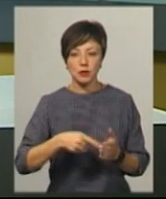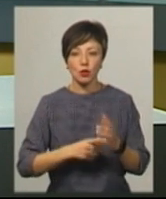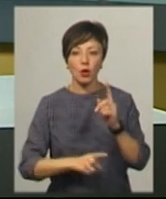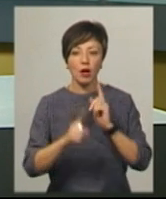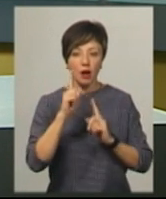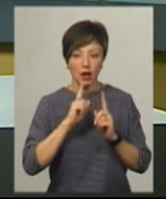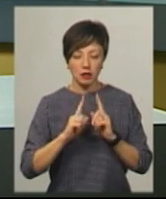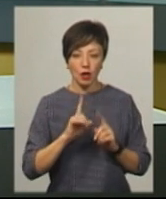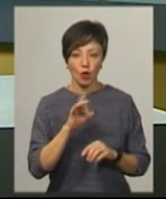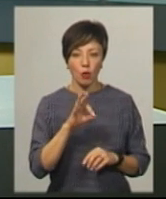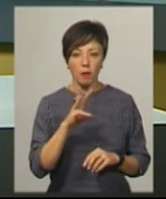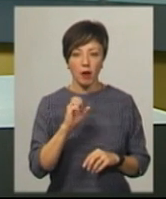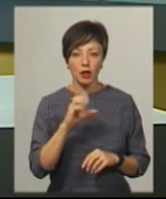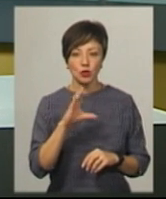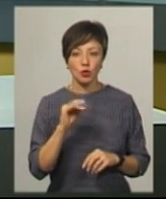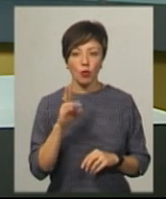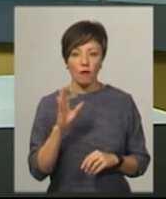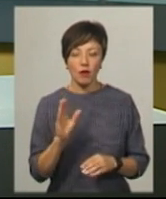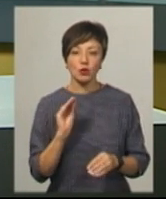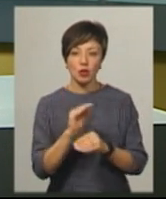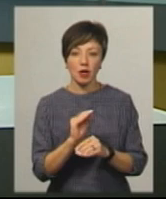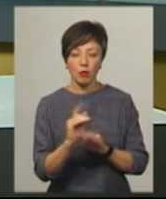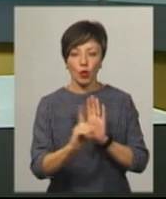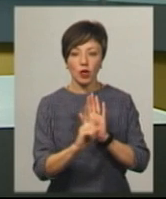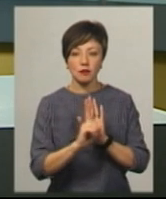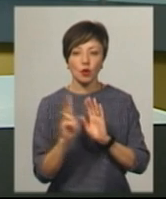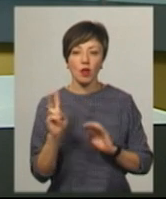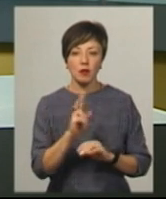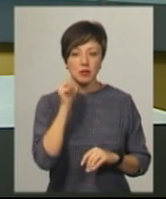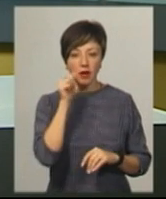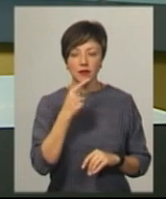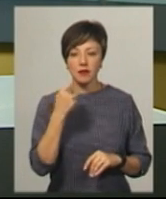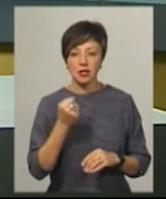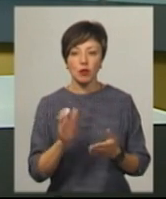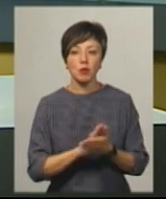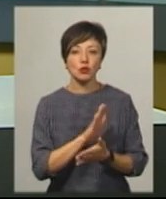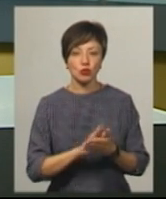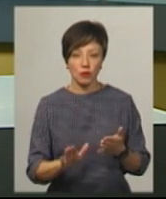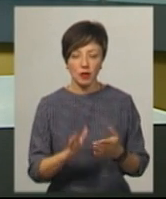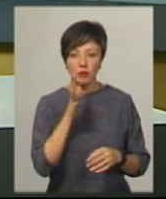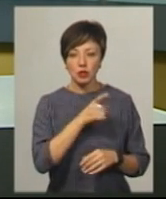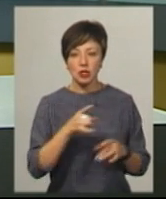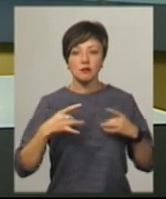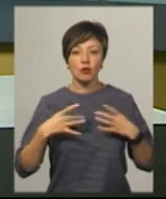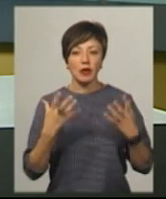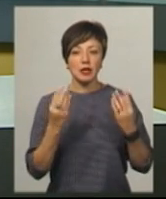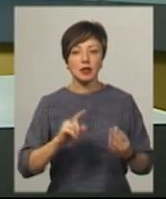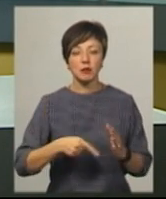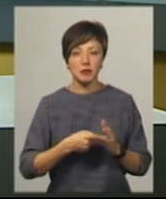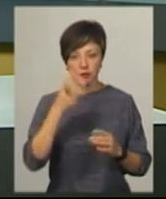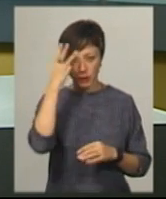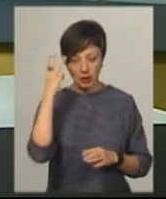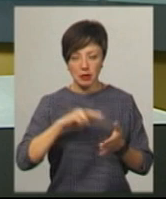міської ради Артем Ромасюков. Посадовець додає, проїзд у тролейбусах завтра та у неділю безкоштовний. Під час святкування Дня міста у